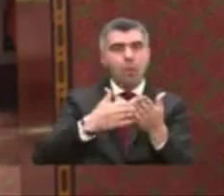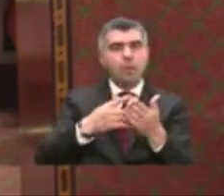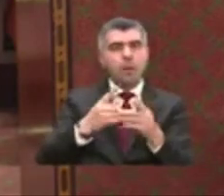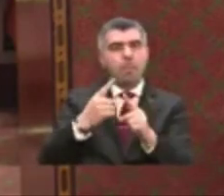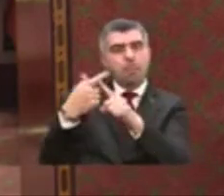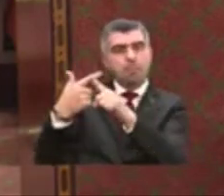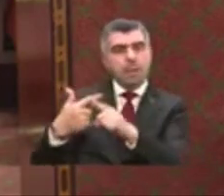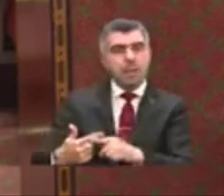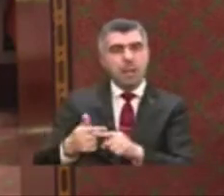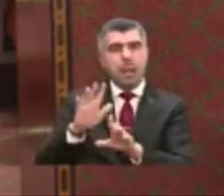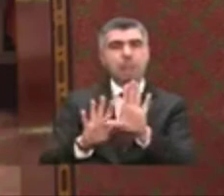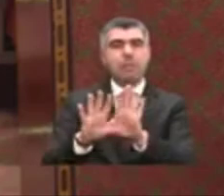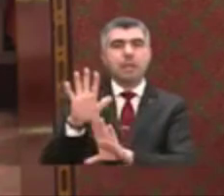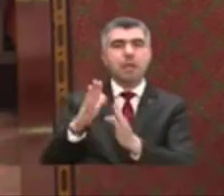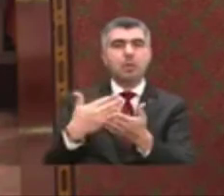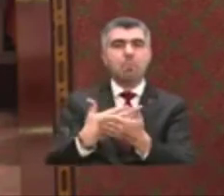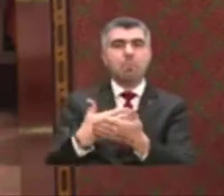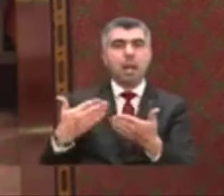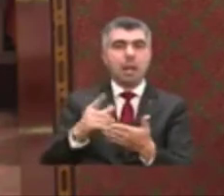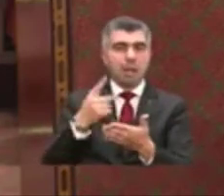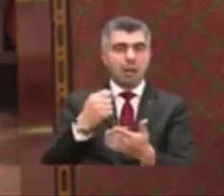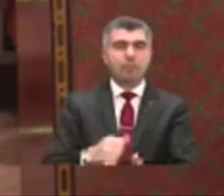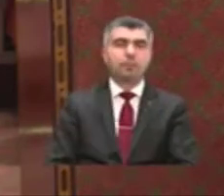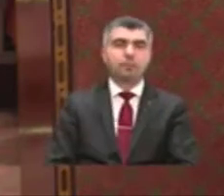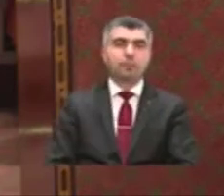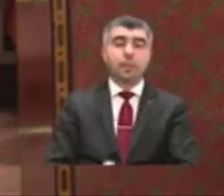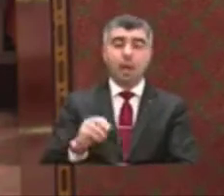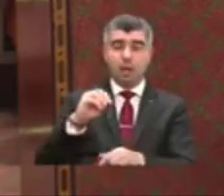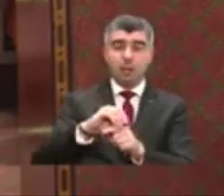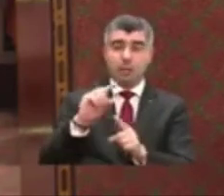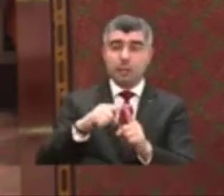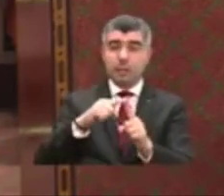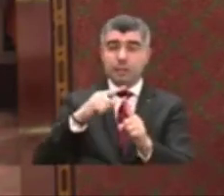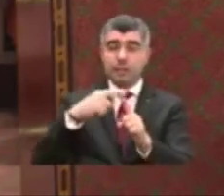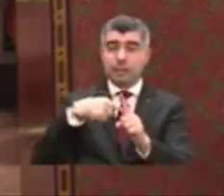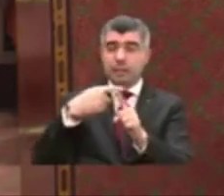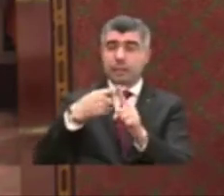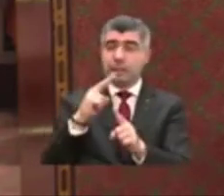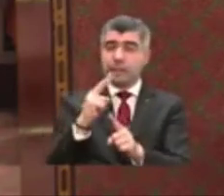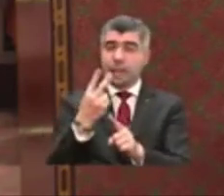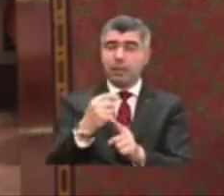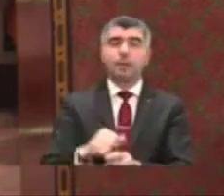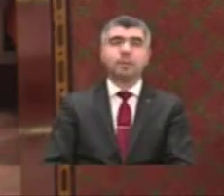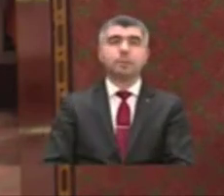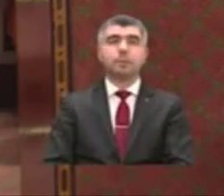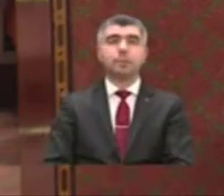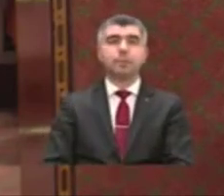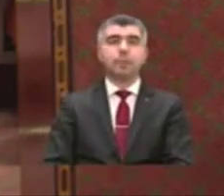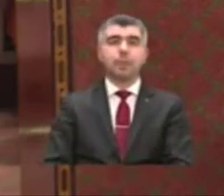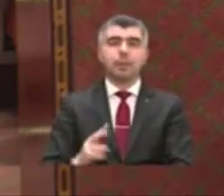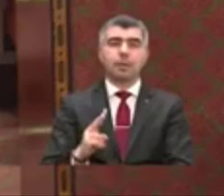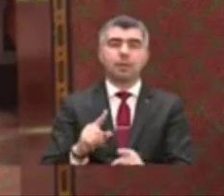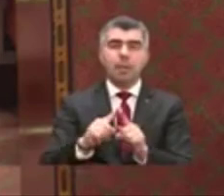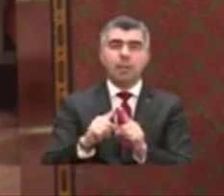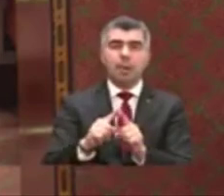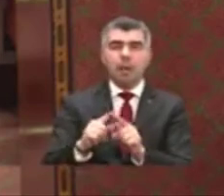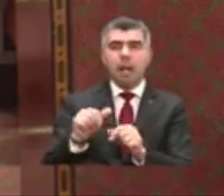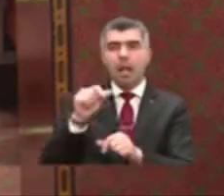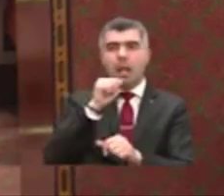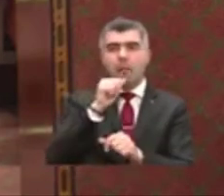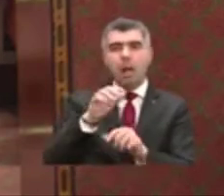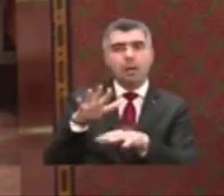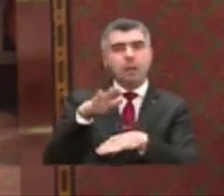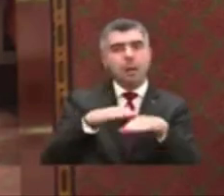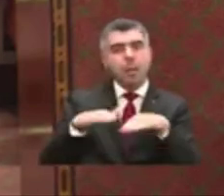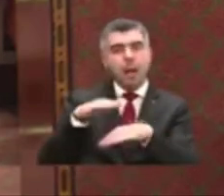ديال 15 مليار ديال الدرهم. ثانيا كذلك درنا شروع في برنامج ديال تحليات المياه، تكلمنا